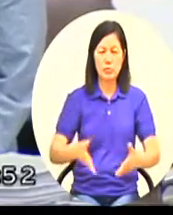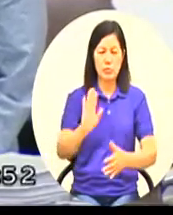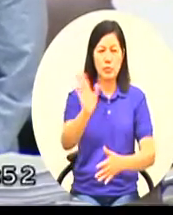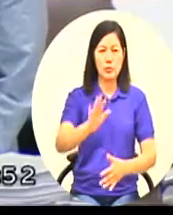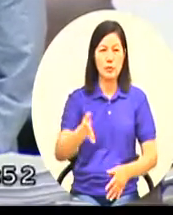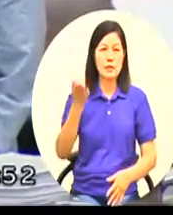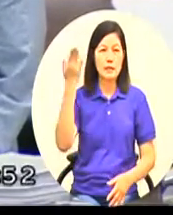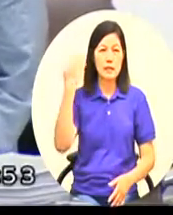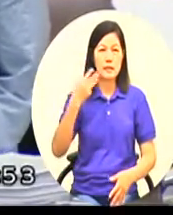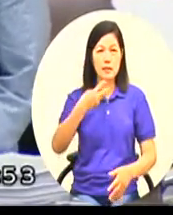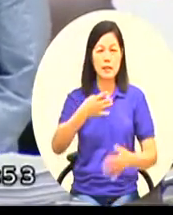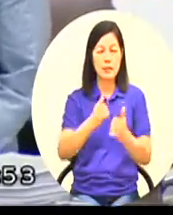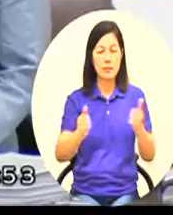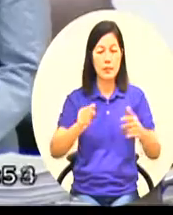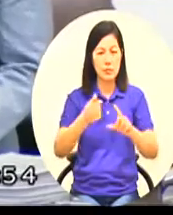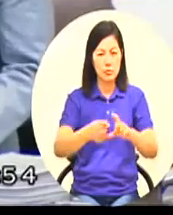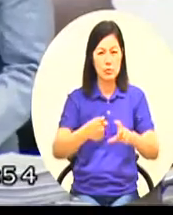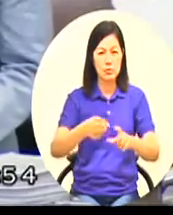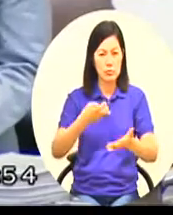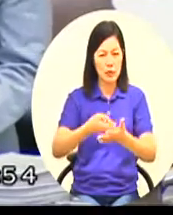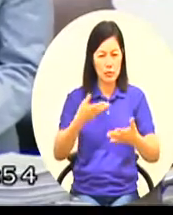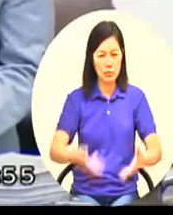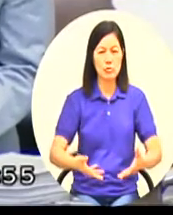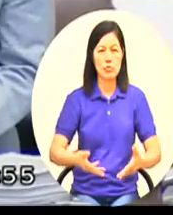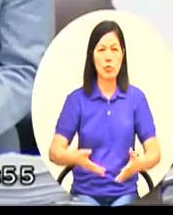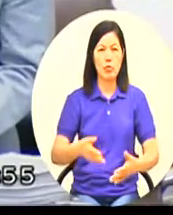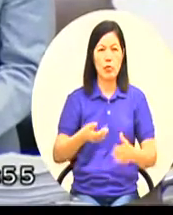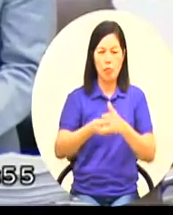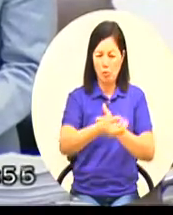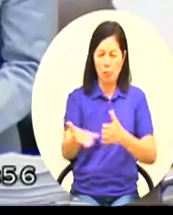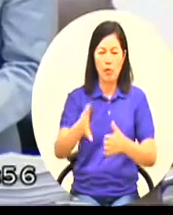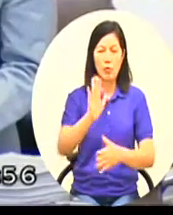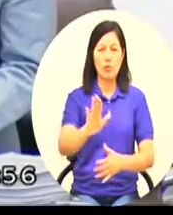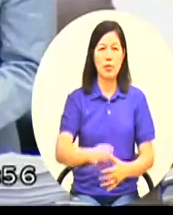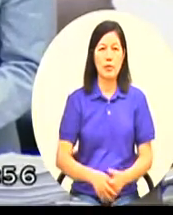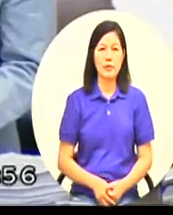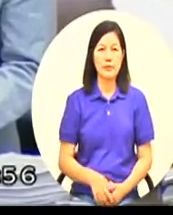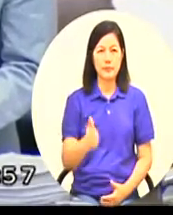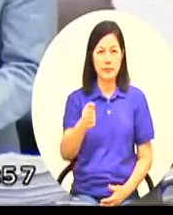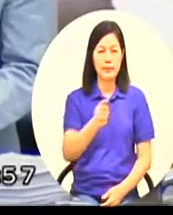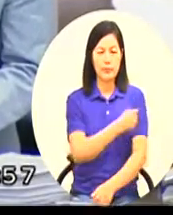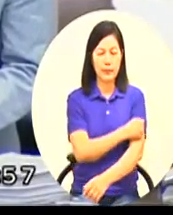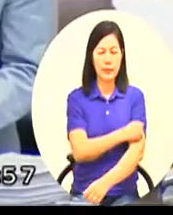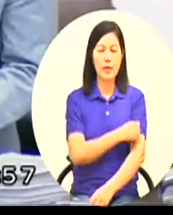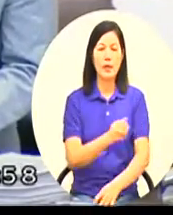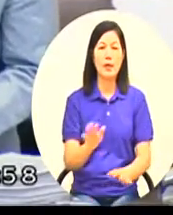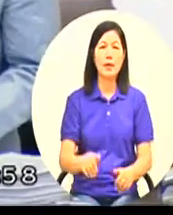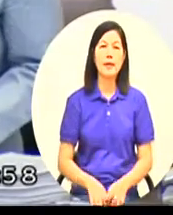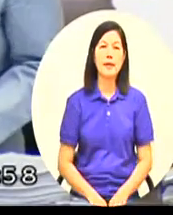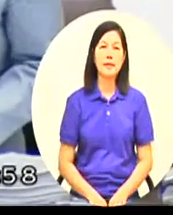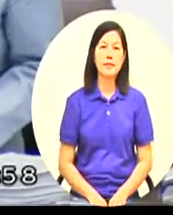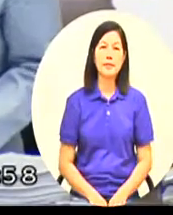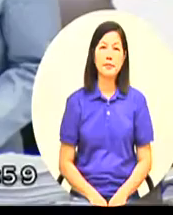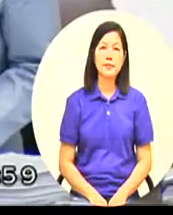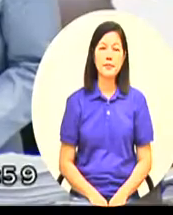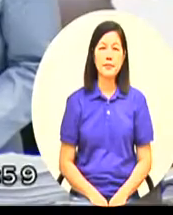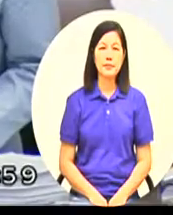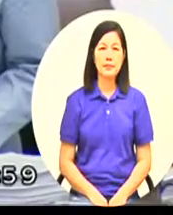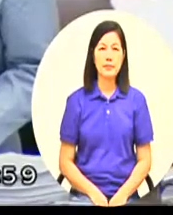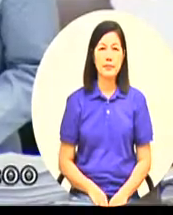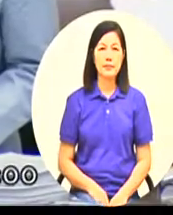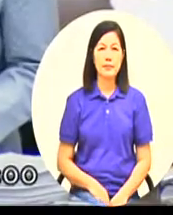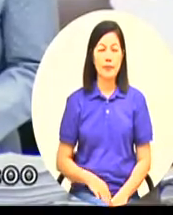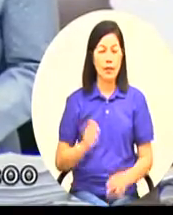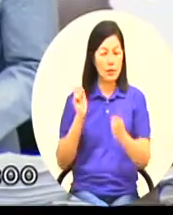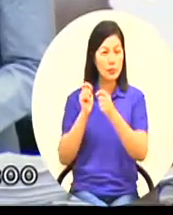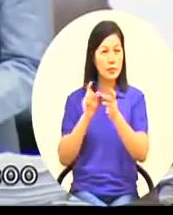非常非常严重的一个区域，谢谢两位局长辛苦了。近一段期间我有接到我们中